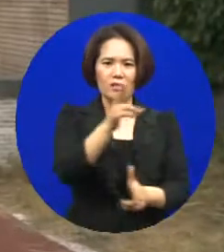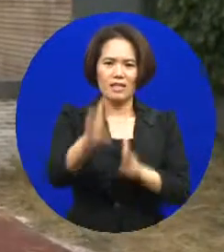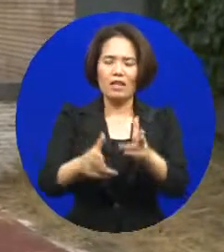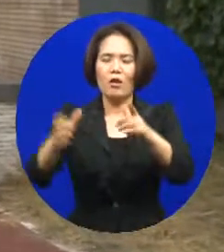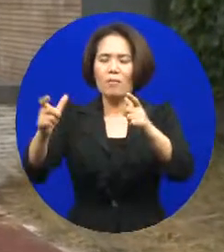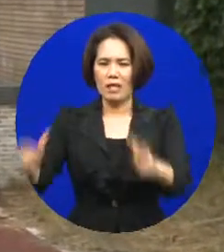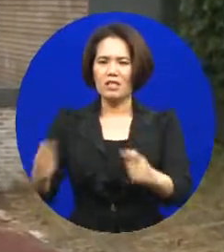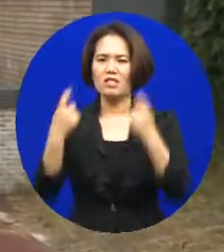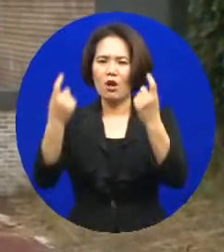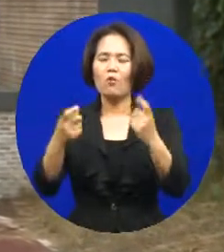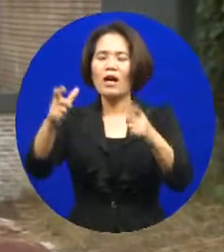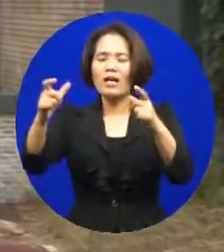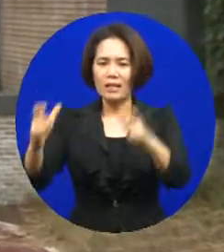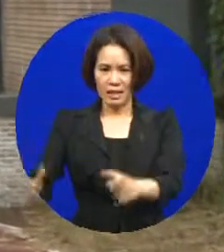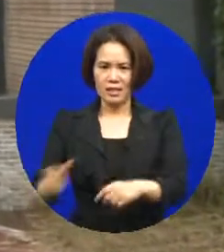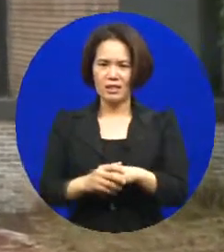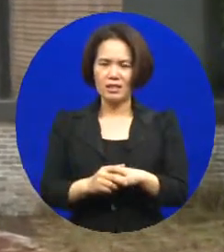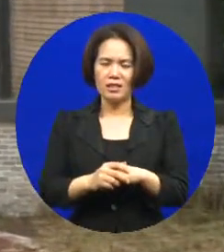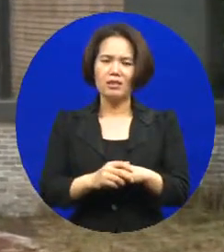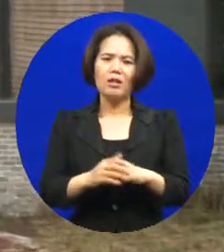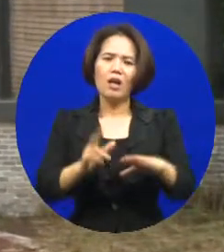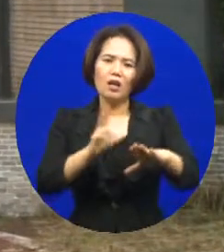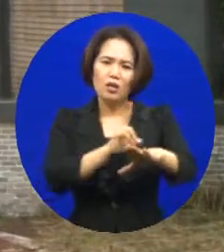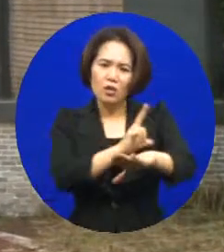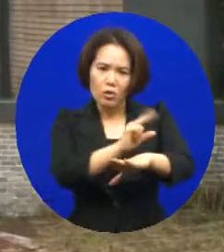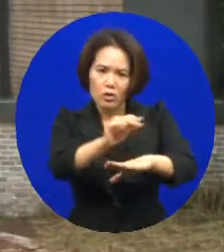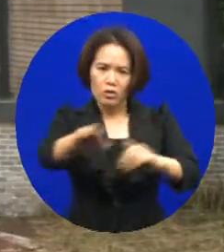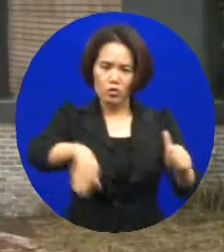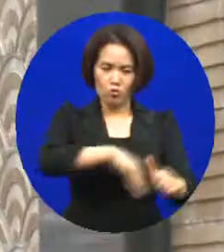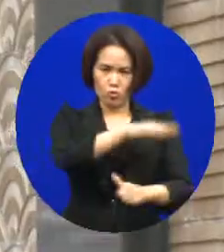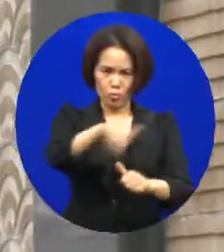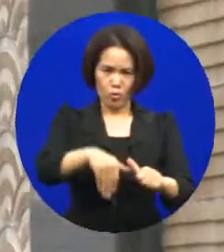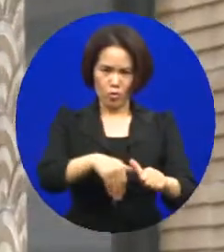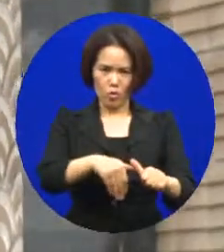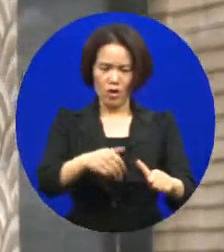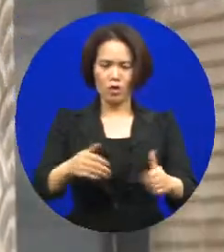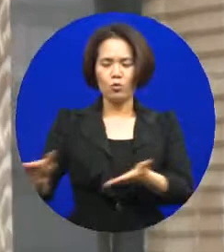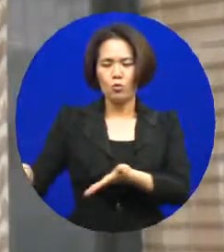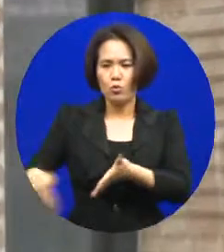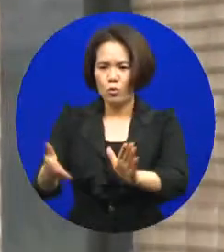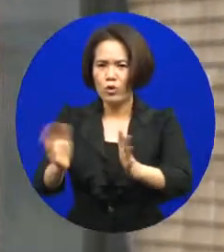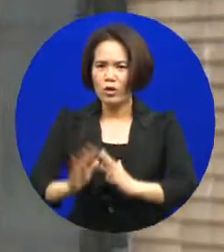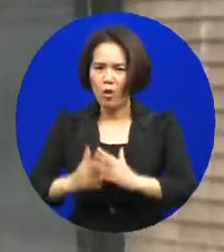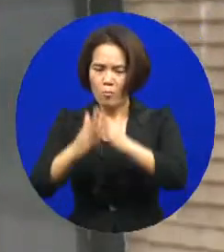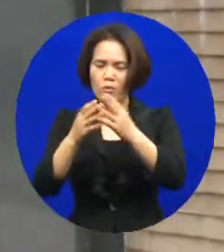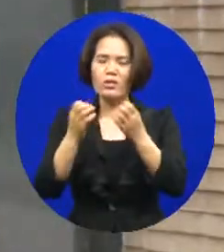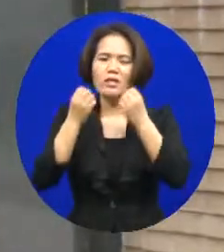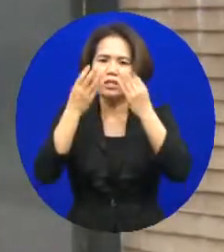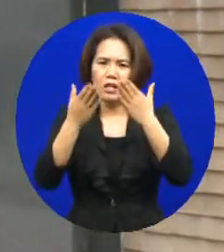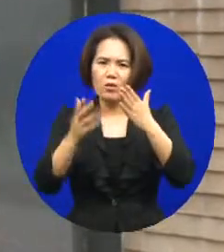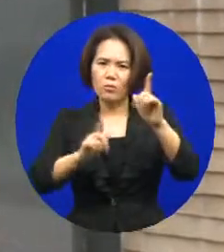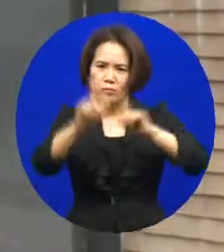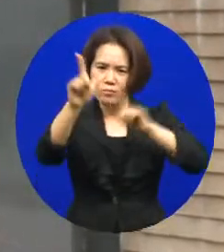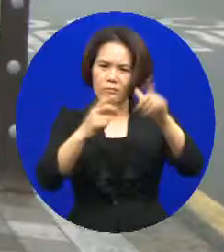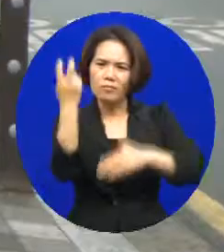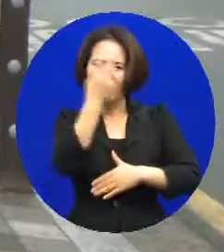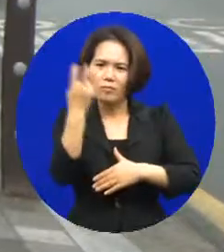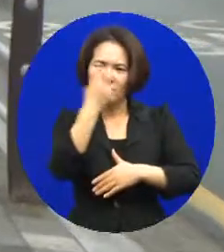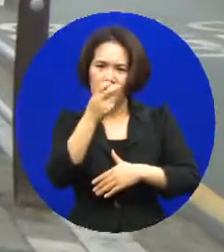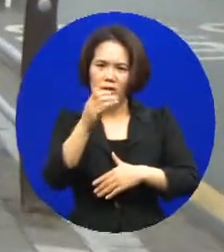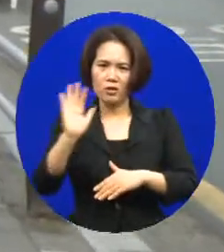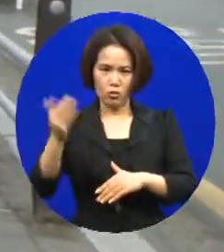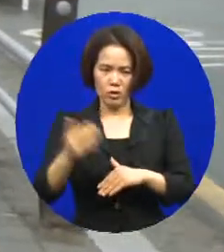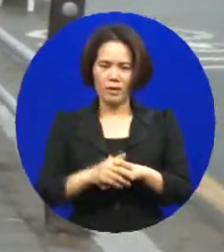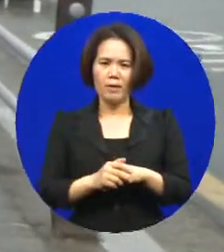관광단지, 용인시의 주요 경관 요소로 할 수 있는 경전철 주변과 주요 도로변 건축물 등이 새로운 경관 심의